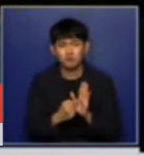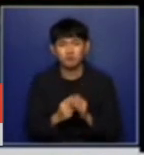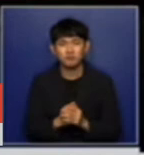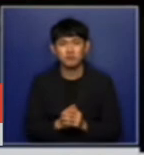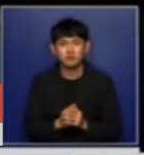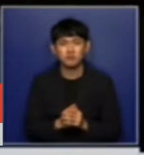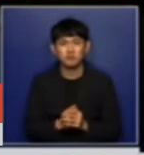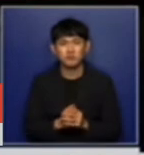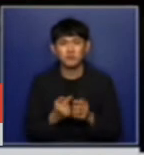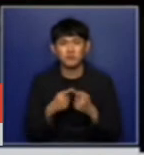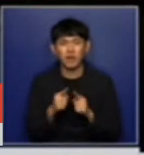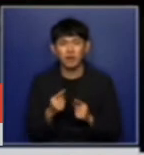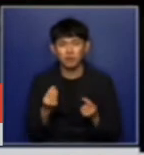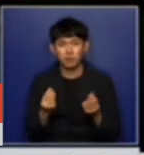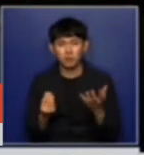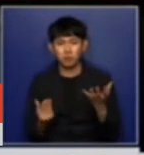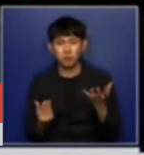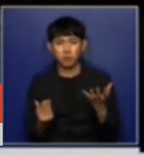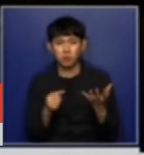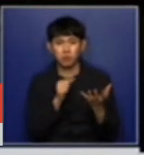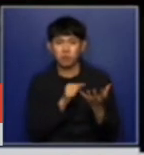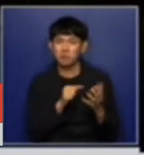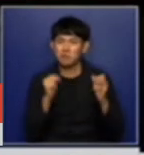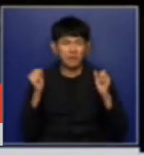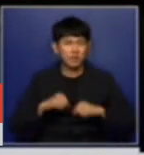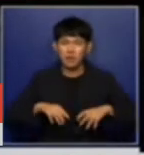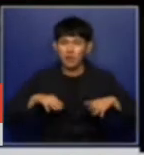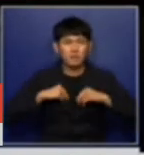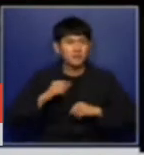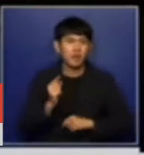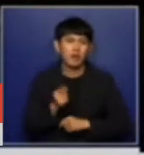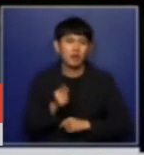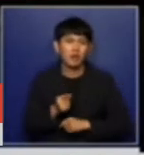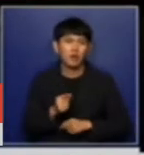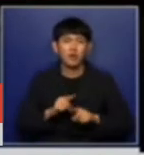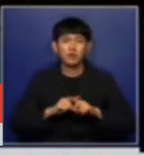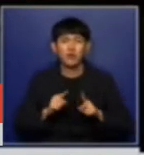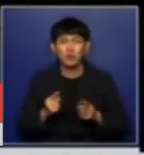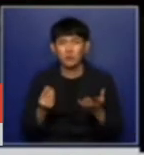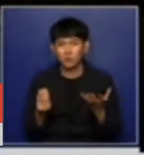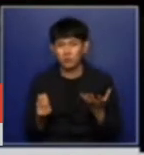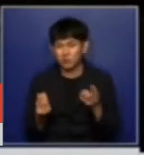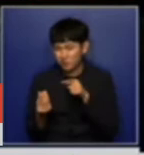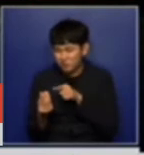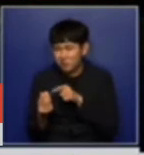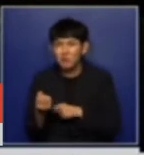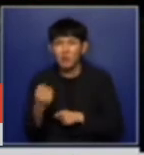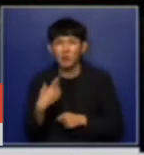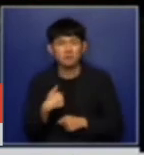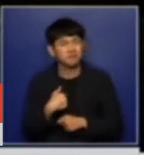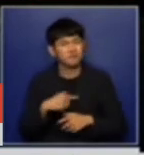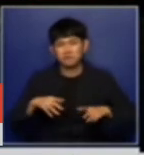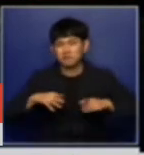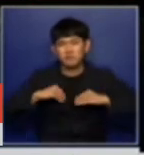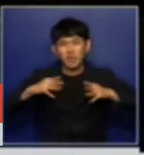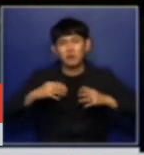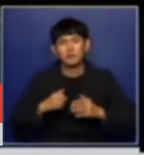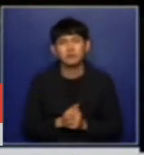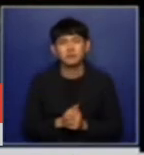านประธานครับสภาแห่งนี้เนี่ยให้ความเห็นชอบแน่นอนรับหลักการแม้เสียงข้างน้อยเราจะบอกว่าเราไม่เห็นด้วยอย่างไรก็แล้วแ